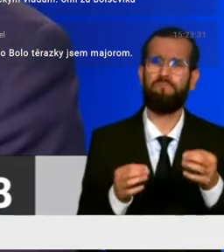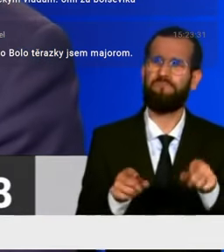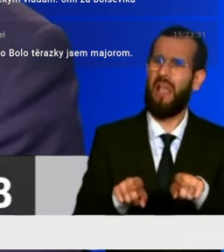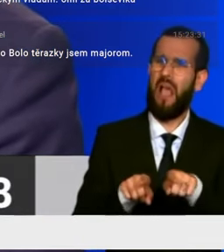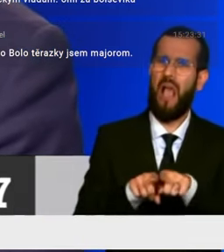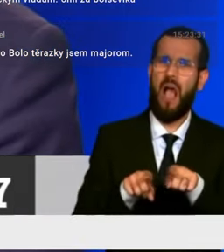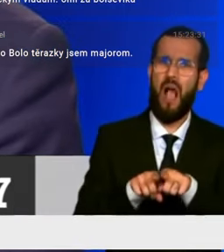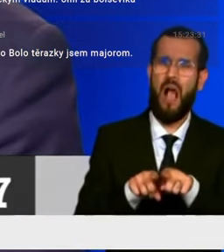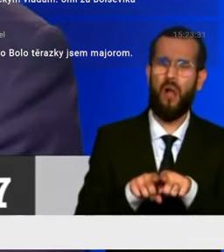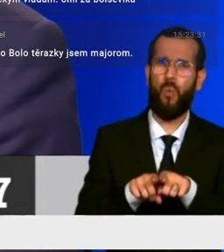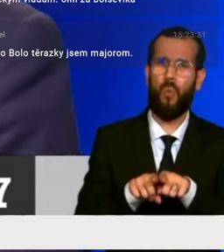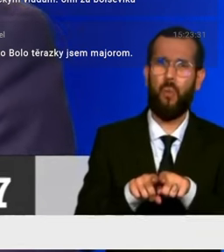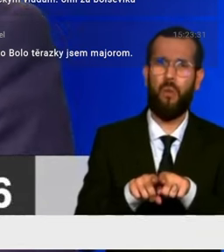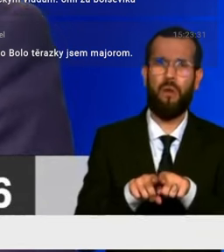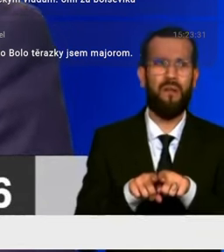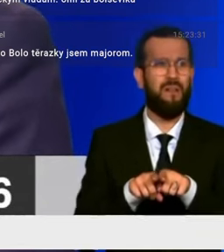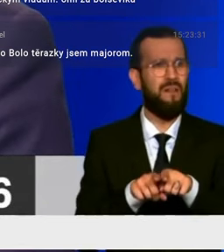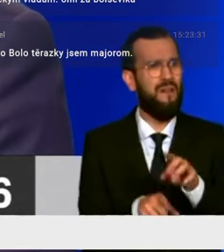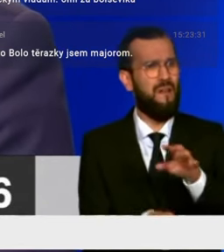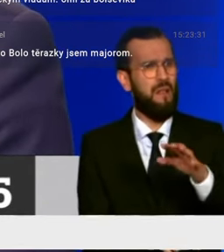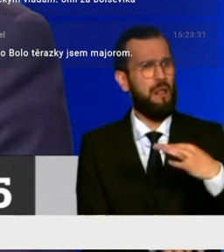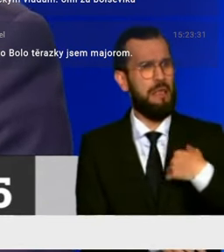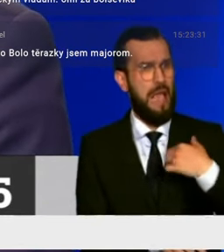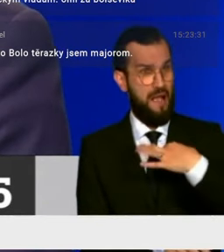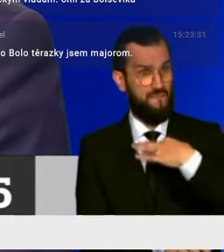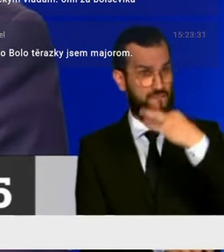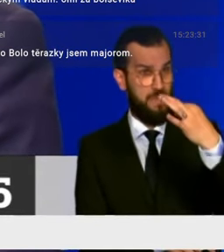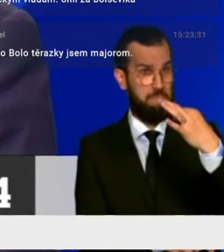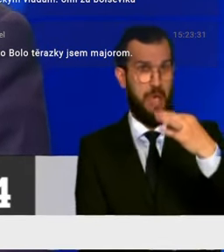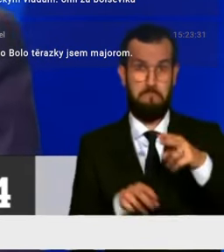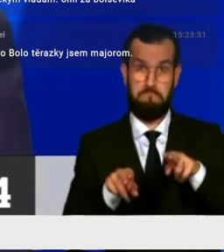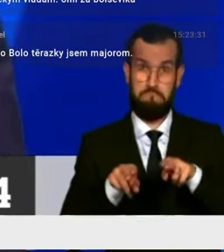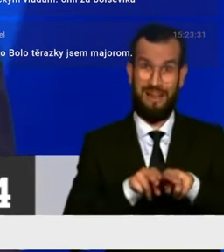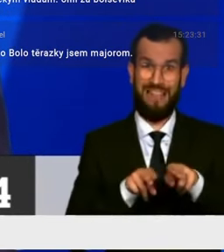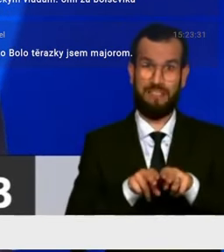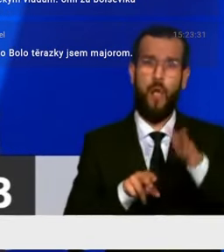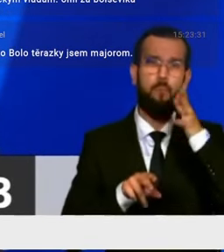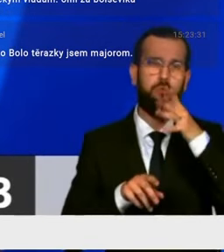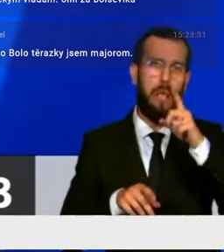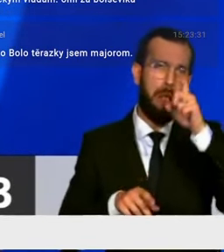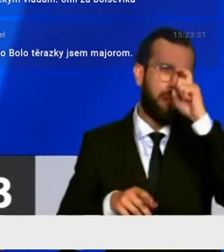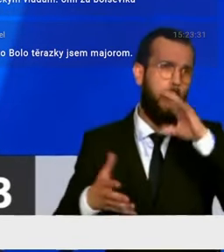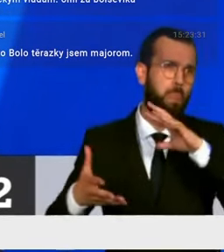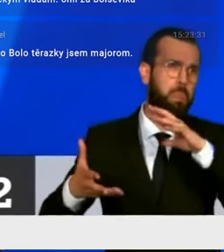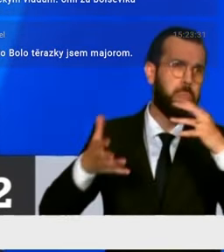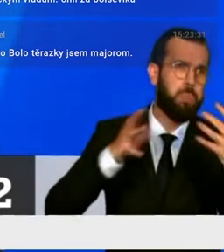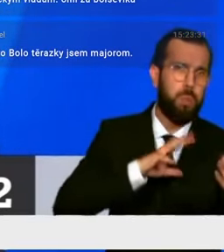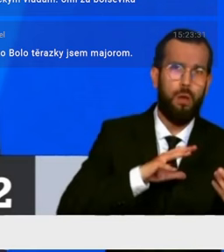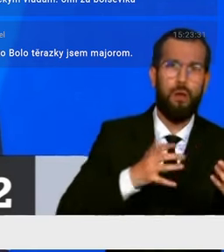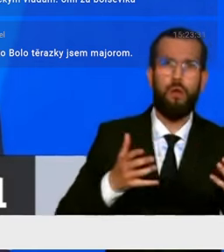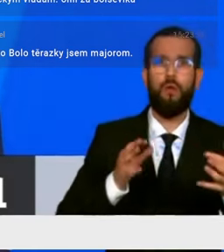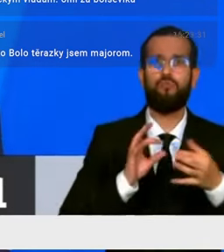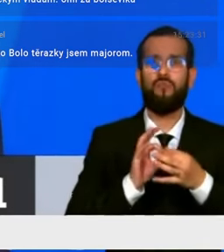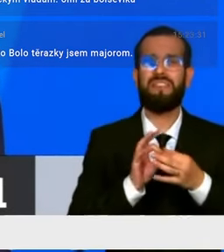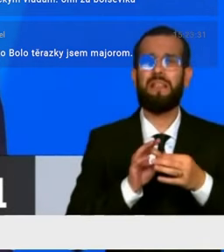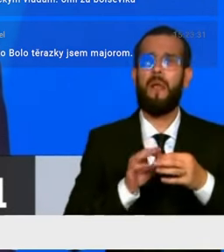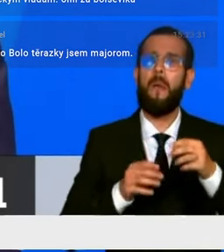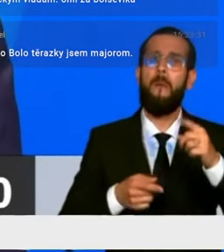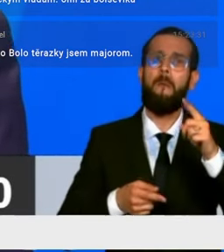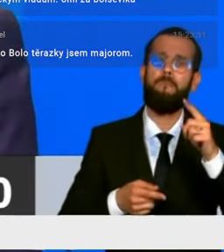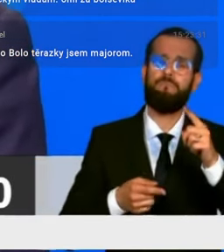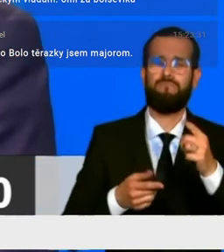že by nejakým spôsobom zvolením mňa za prezidenta Mohlo dôjsť k destabilizácii napríklad poslaneckého klubu strany hlas máte